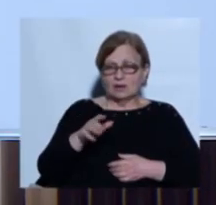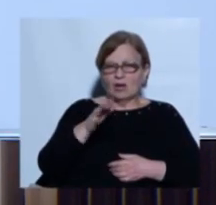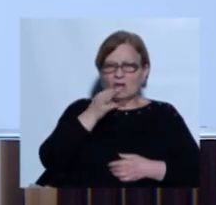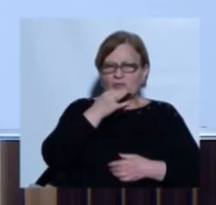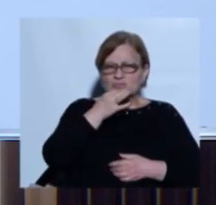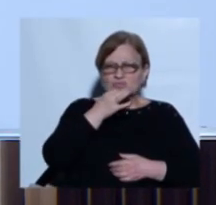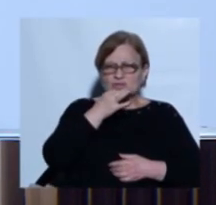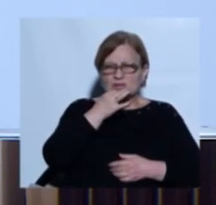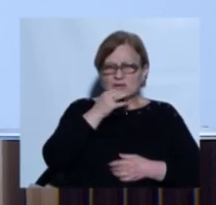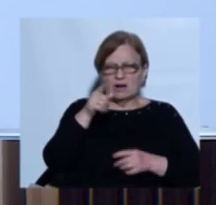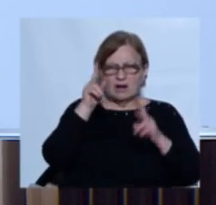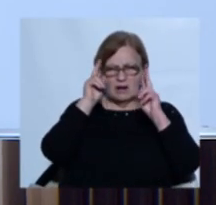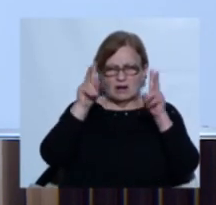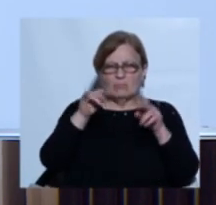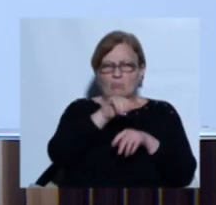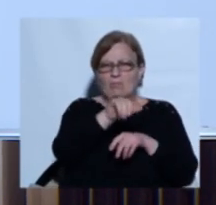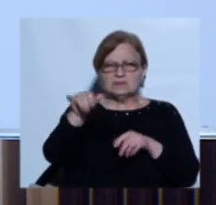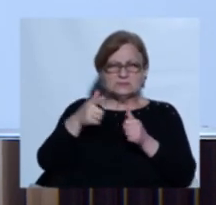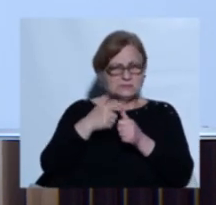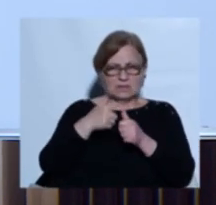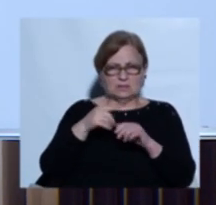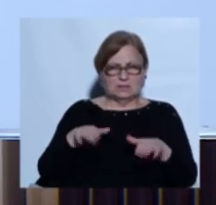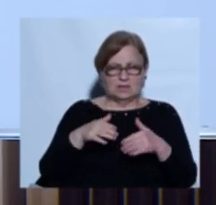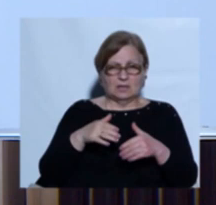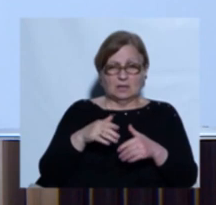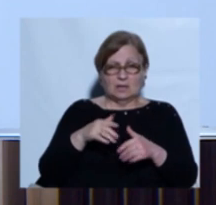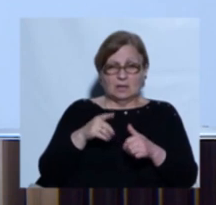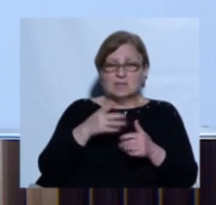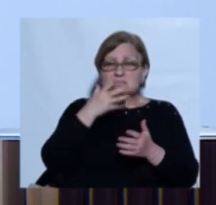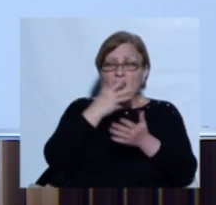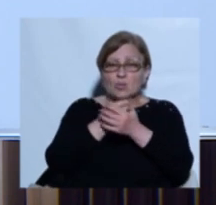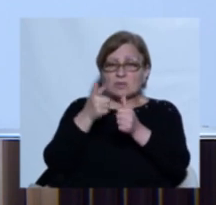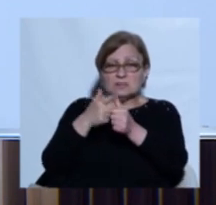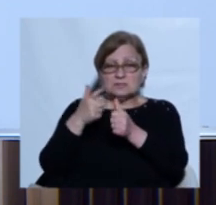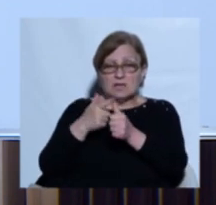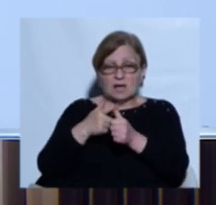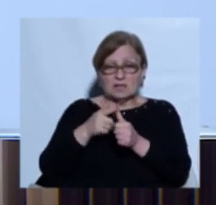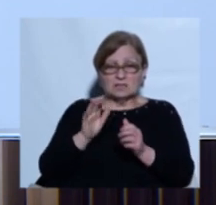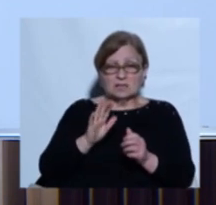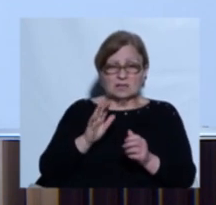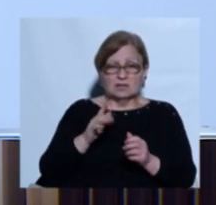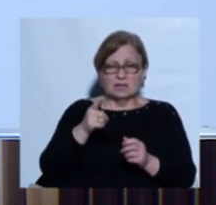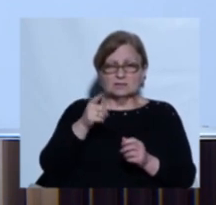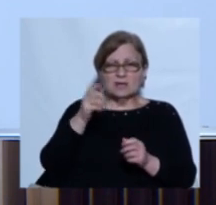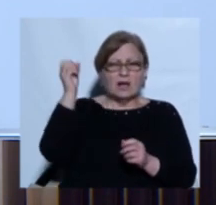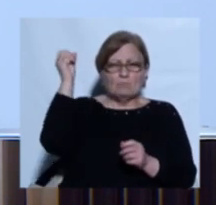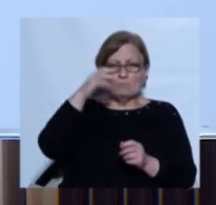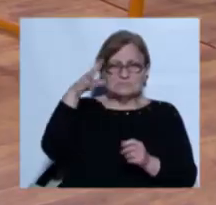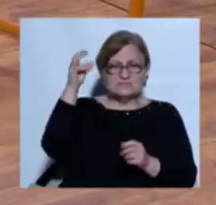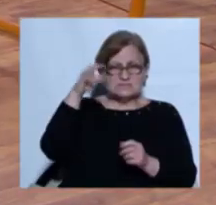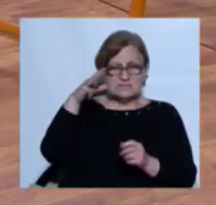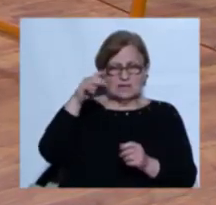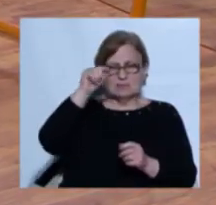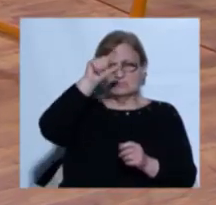კიდევ არ აქვთ მათ სახელები. არამც თუ არ აქვთ საკუთარი სახელები, არამედ ისეთ ნათობებსაც კი, როგორიც